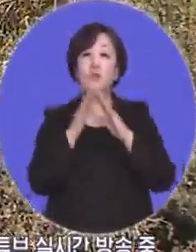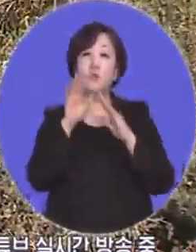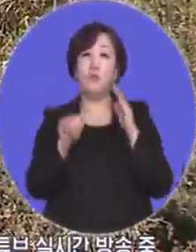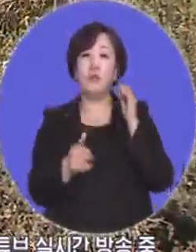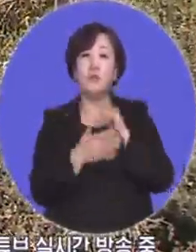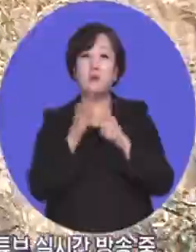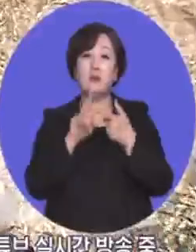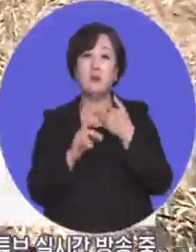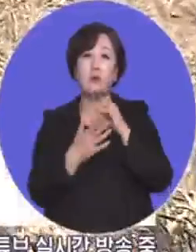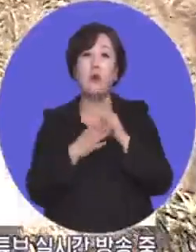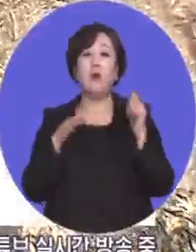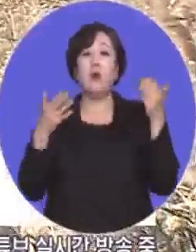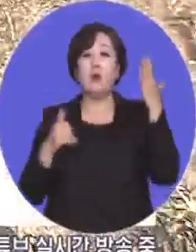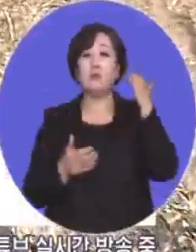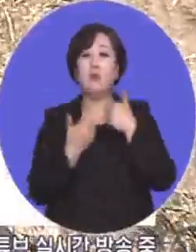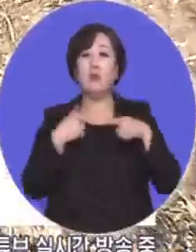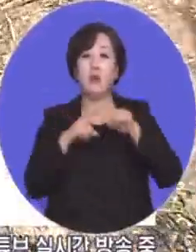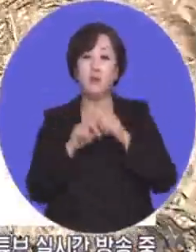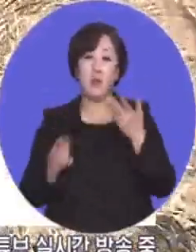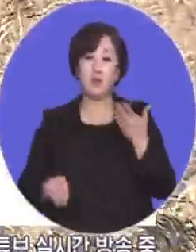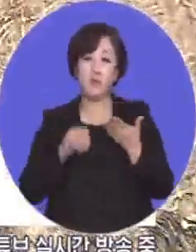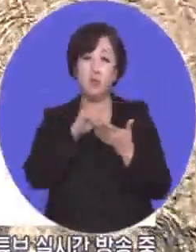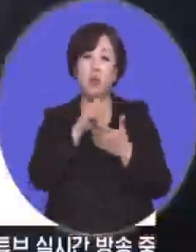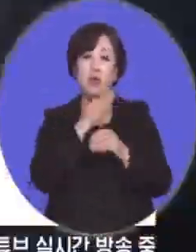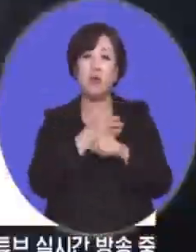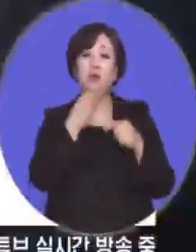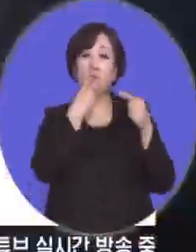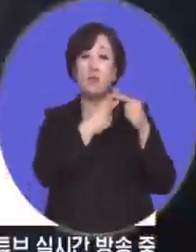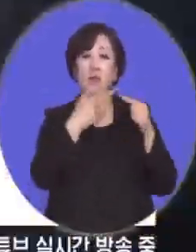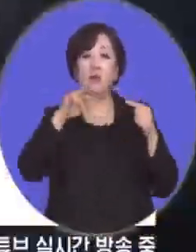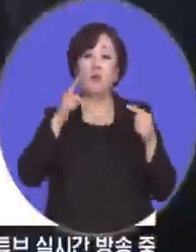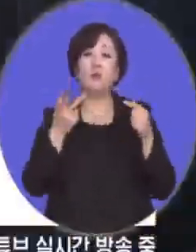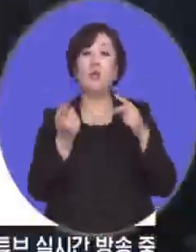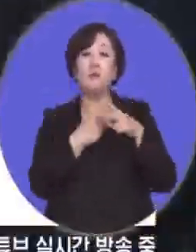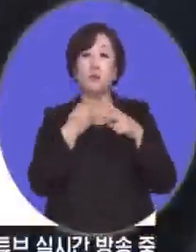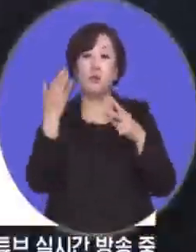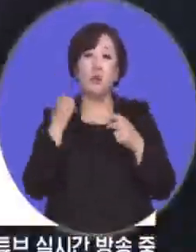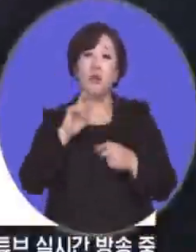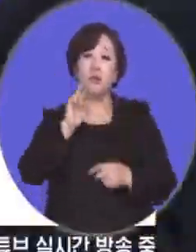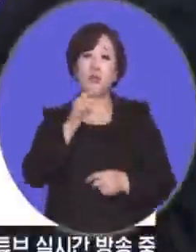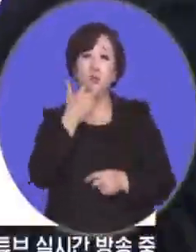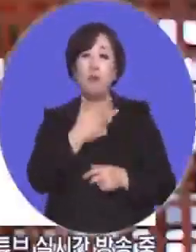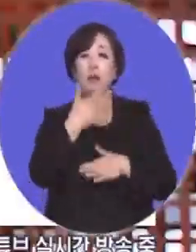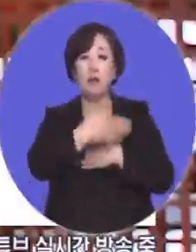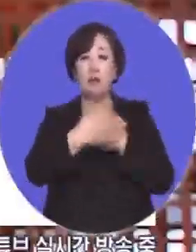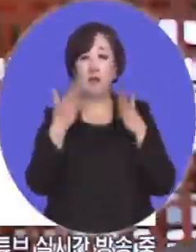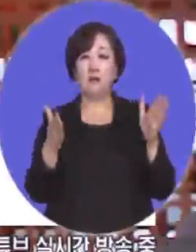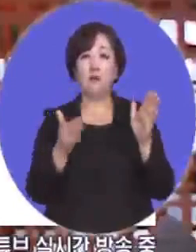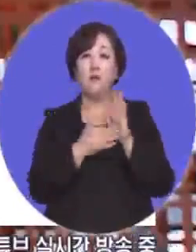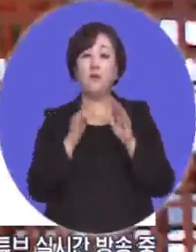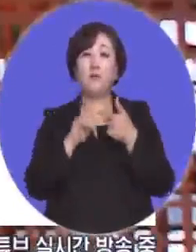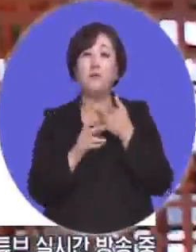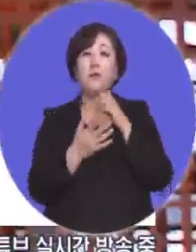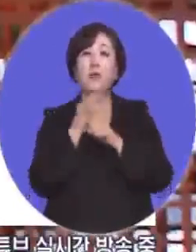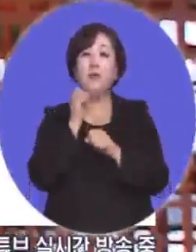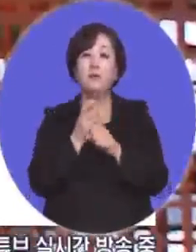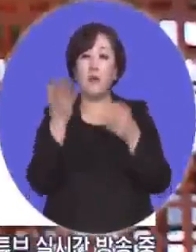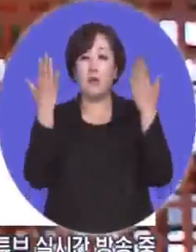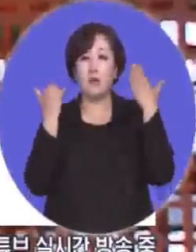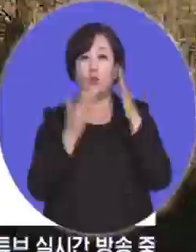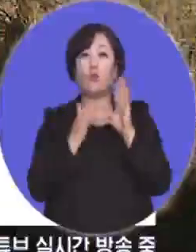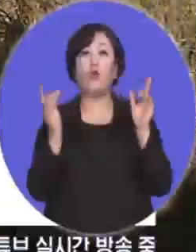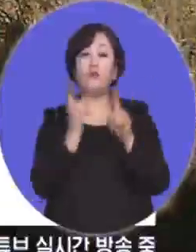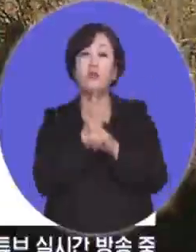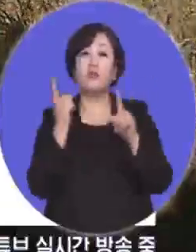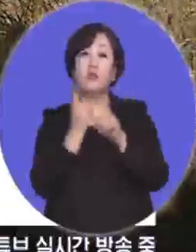시교육청이 학생 수요 등을 감안해 제 도산초 28학급 규모에 특수학교로 전하기로 하고